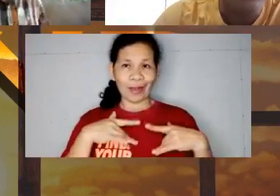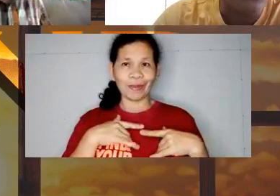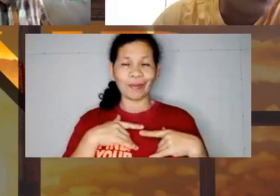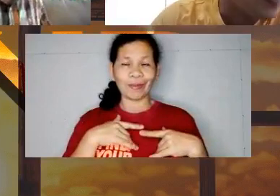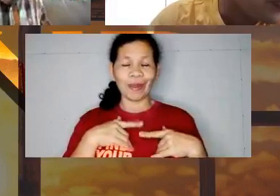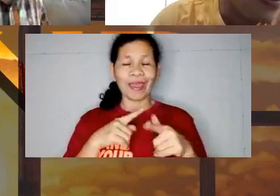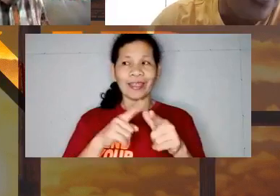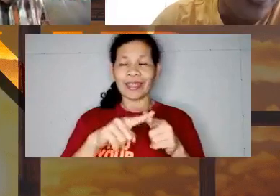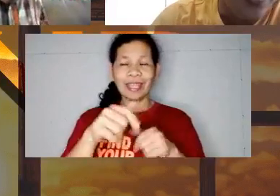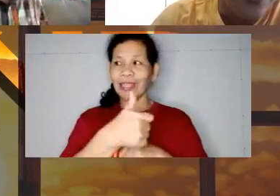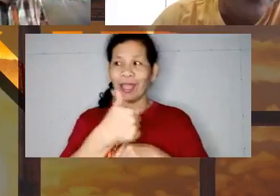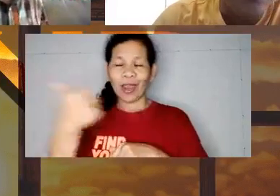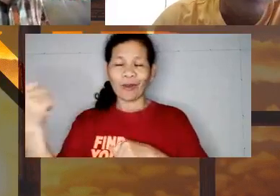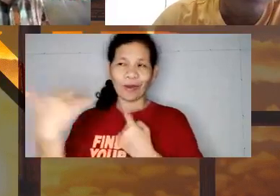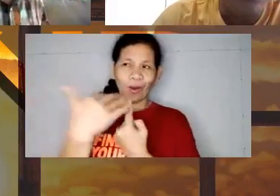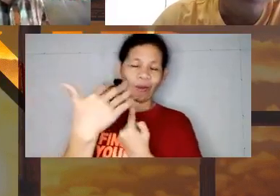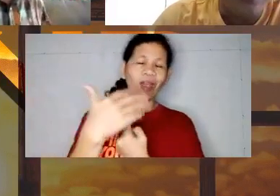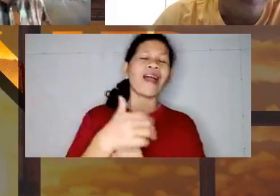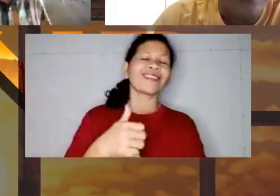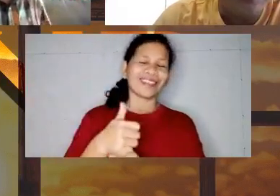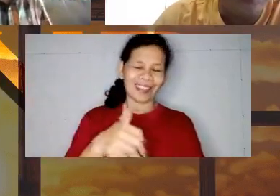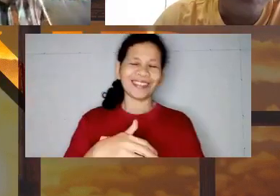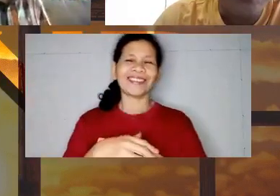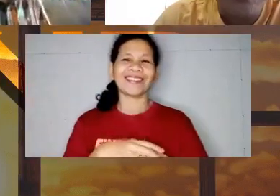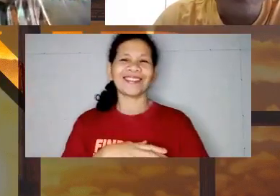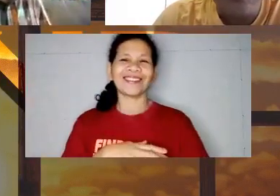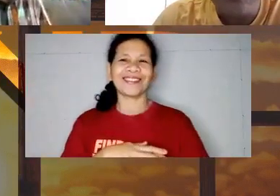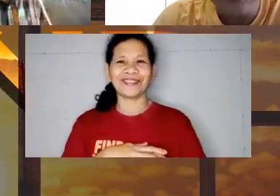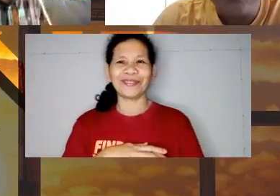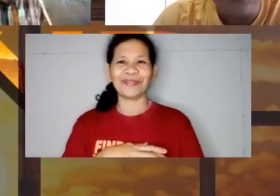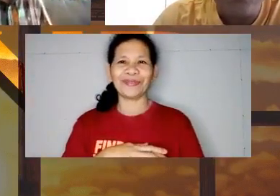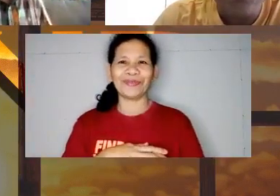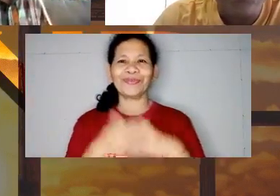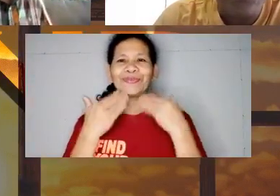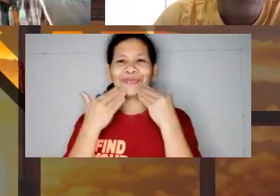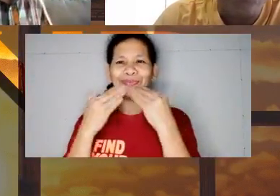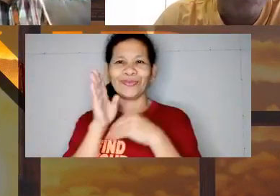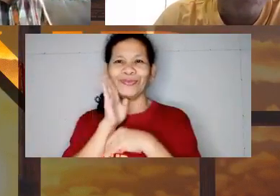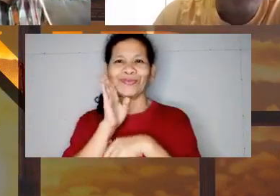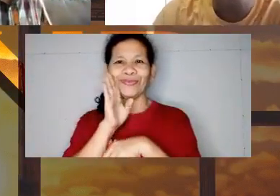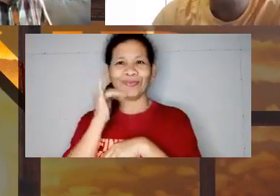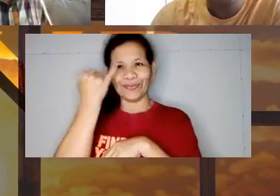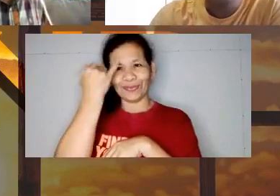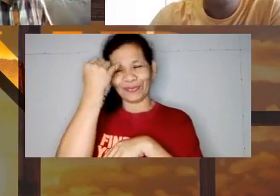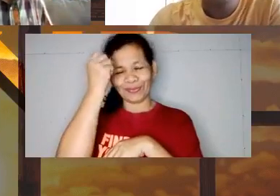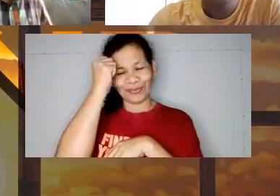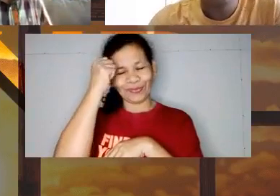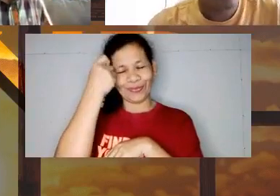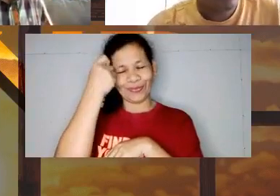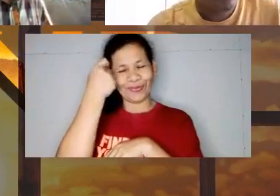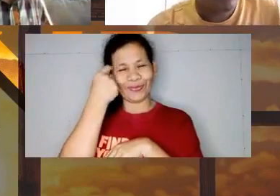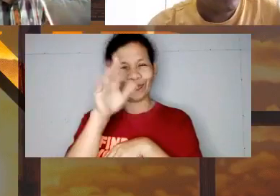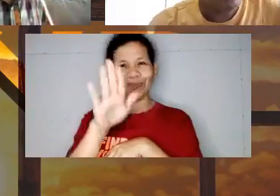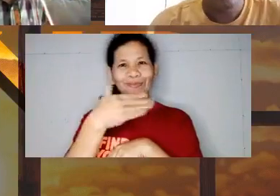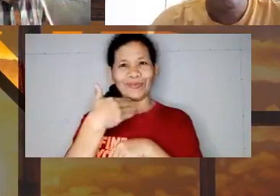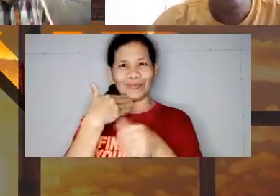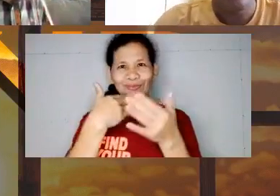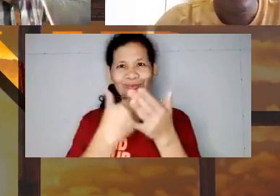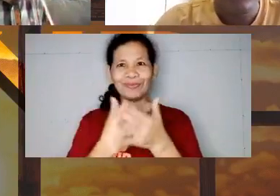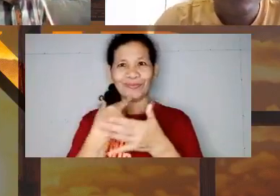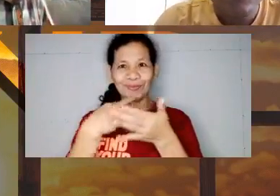Hindi lang po, Pastor. Okay, thank you so much, Brother Joseph. Ayun ang mga magandang reflections sa umagang